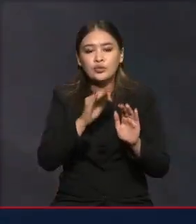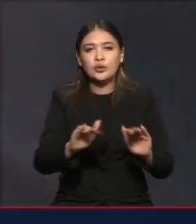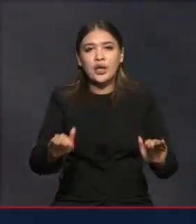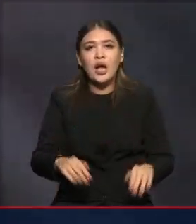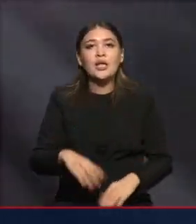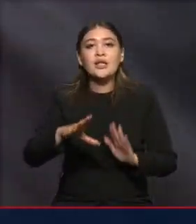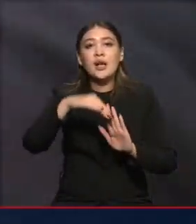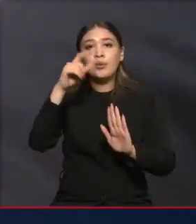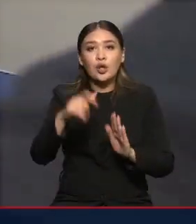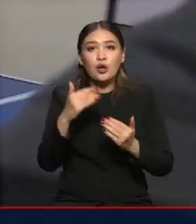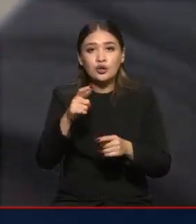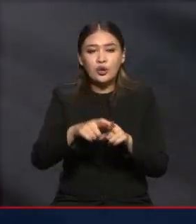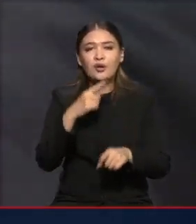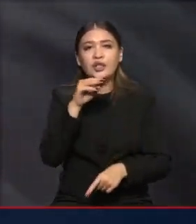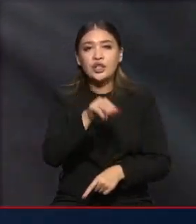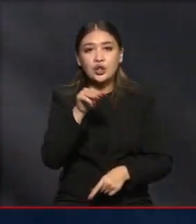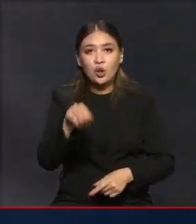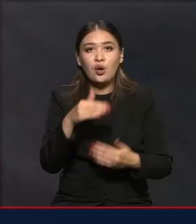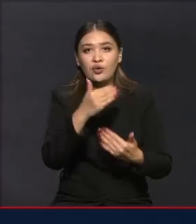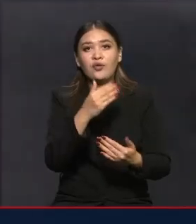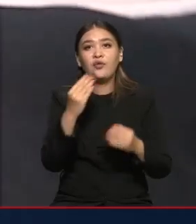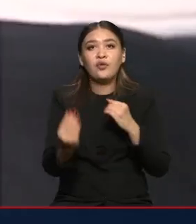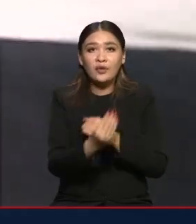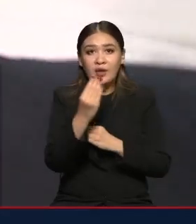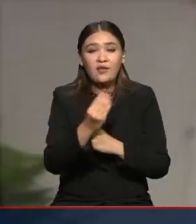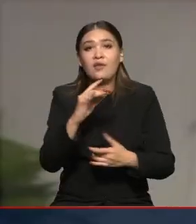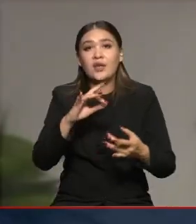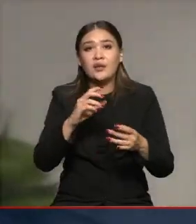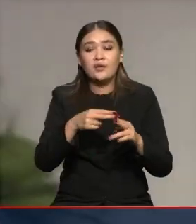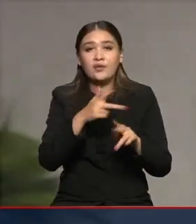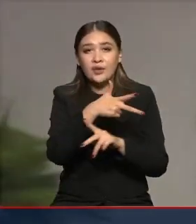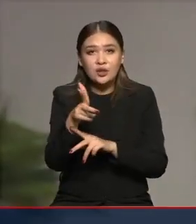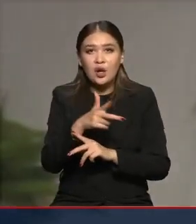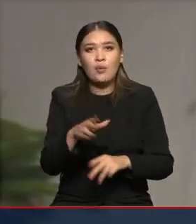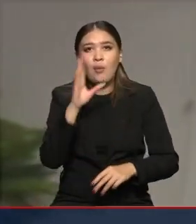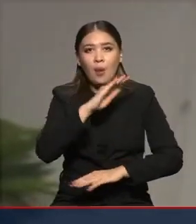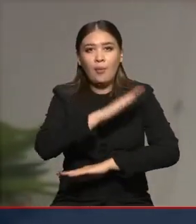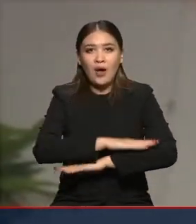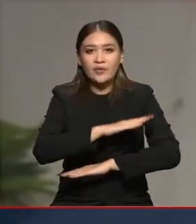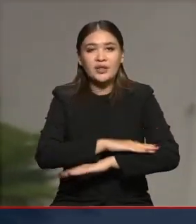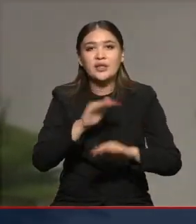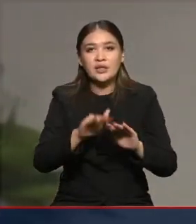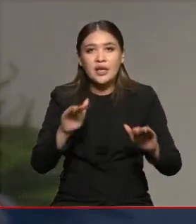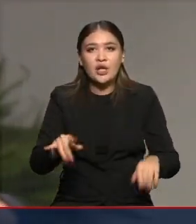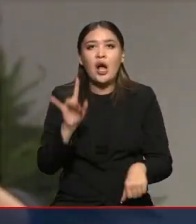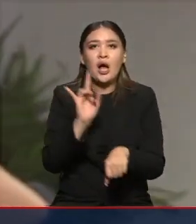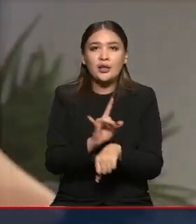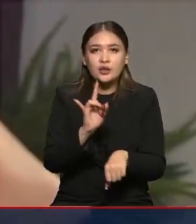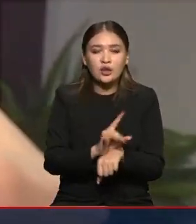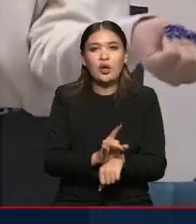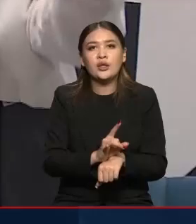мнению депутата, некоторый контент в TikTok может негативно влиять на поведение детей и привести их к ложным идеалам